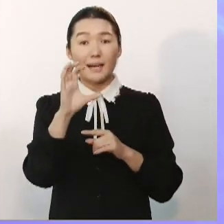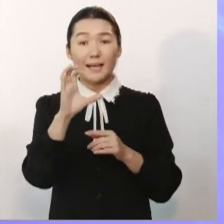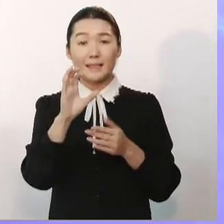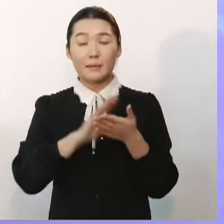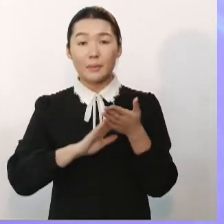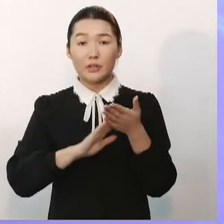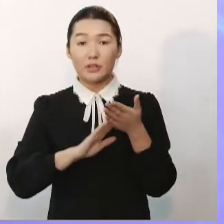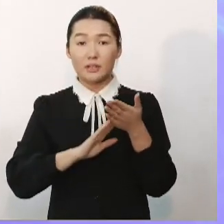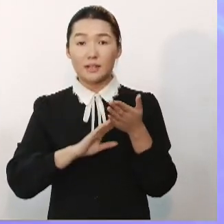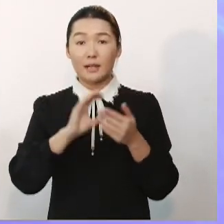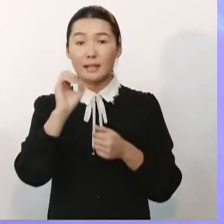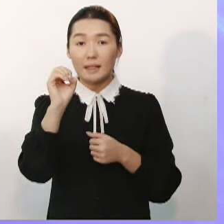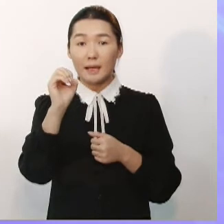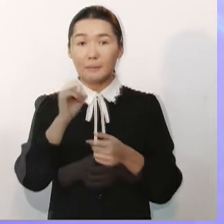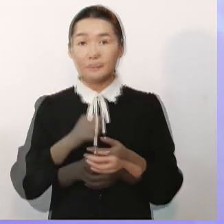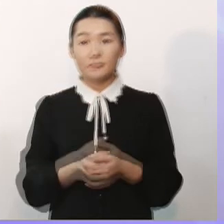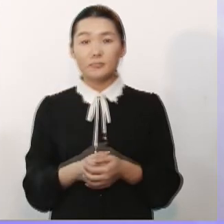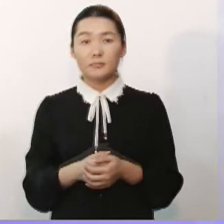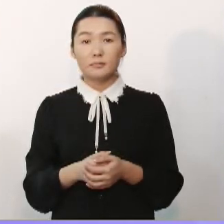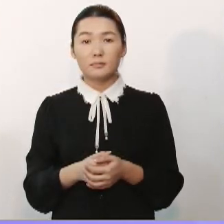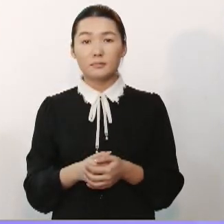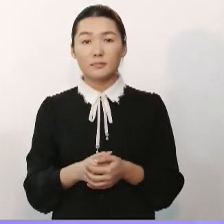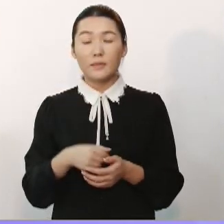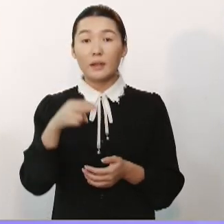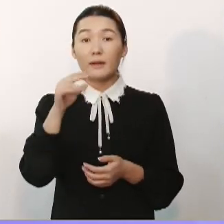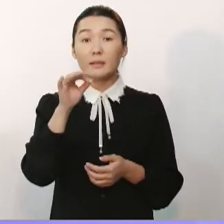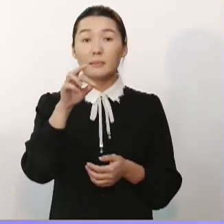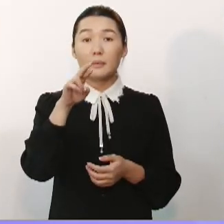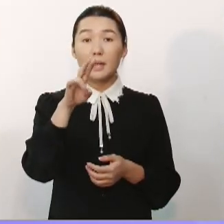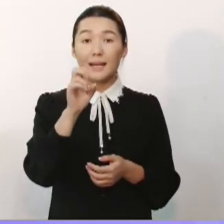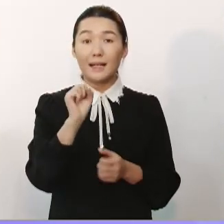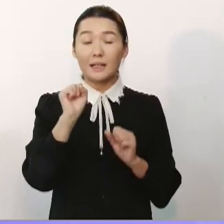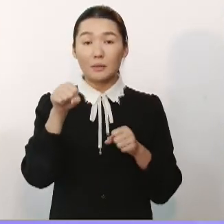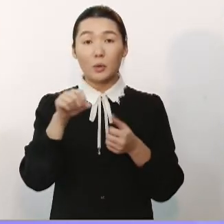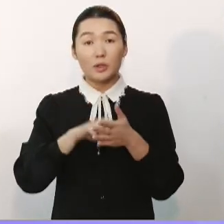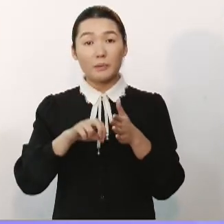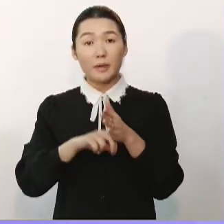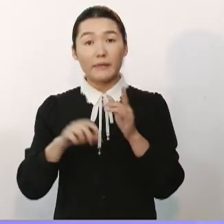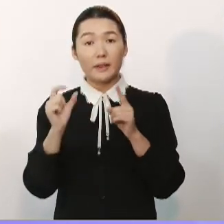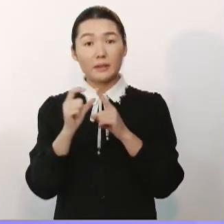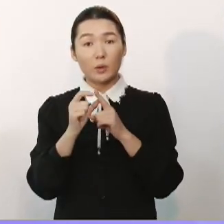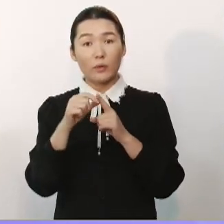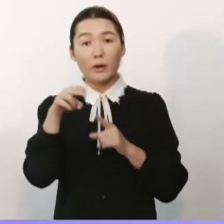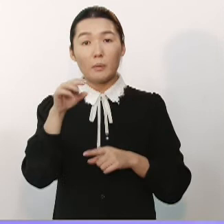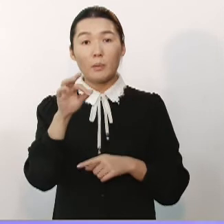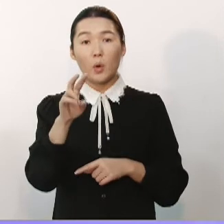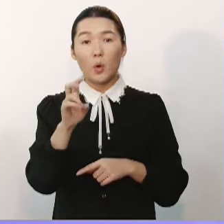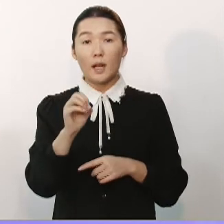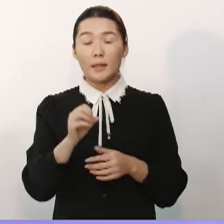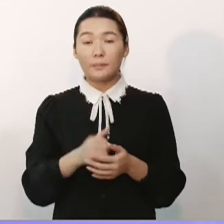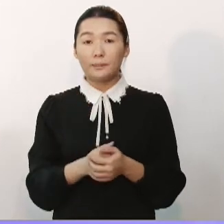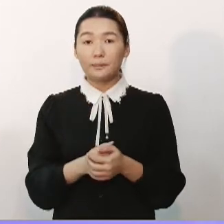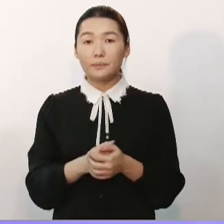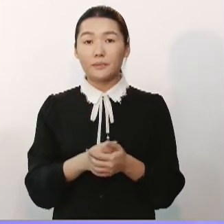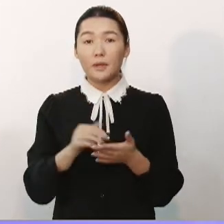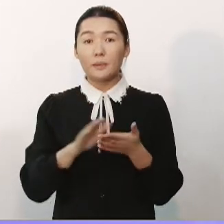Пишется буква «е». А вот «поляна» можно проверить словом «поле».